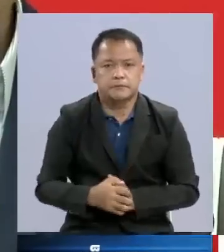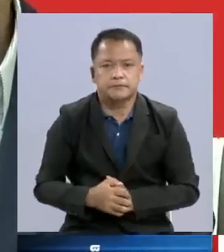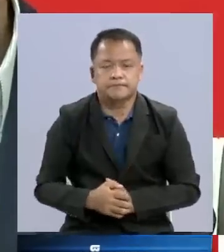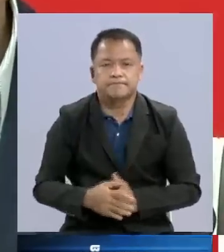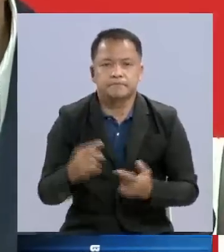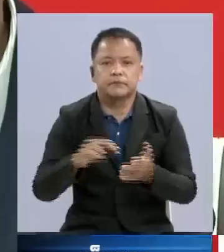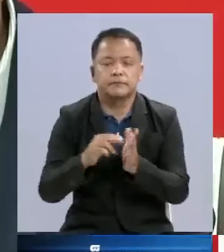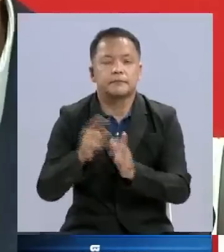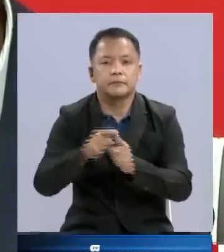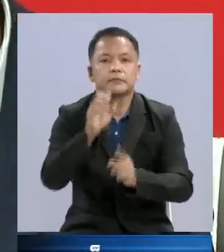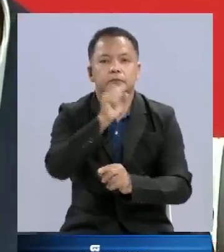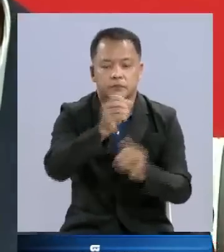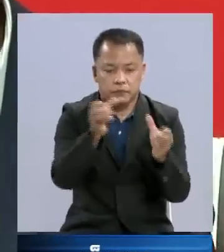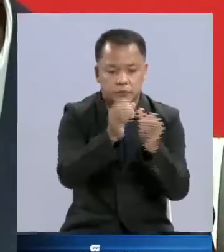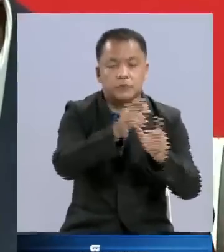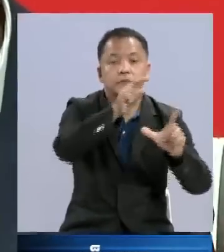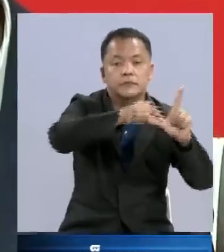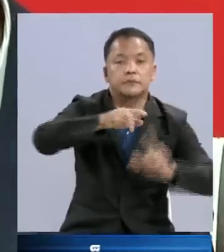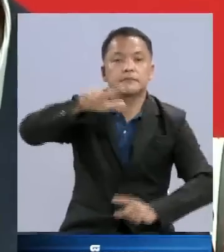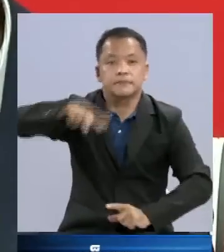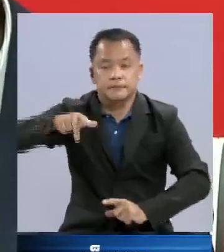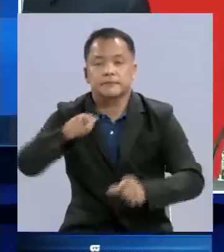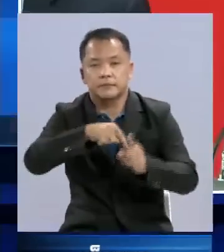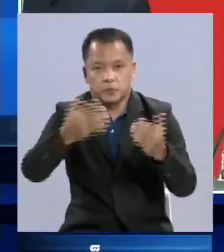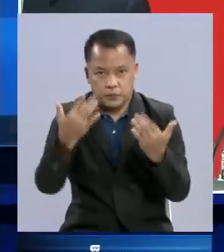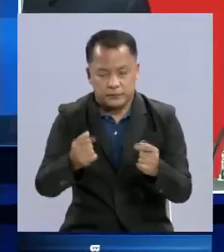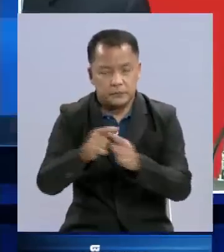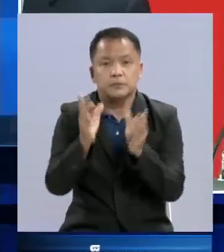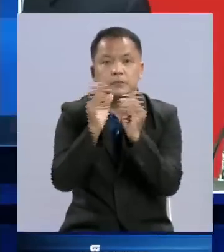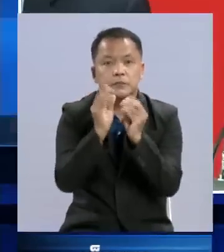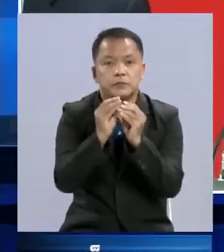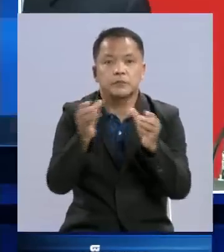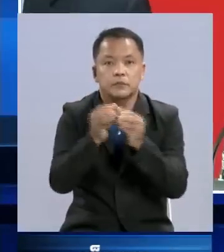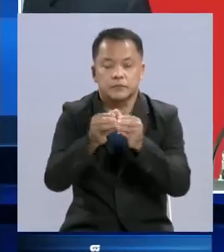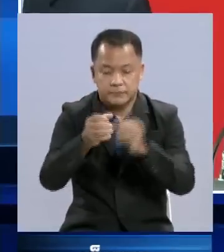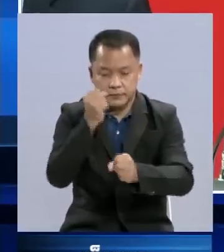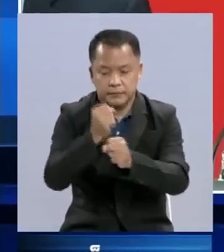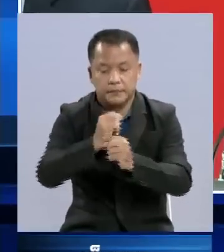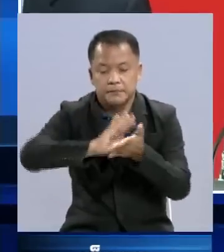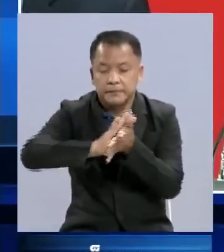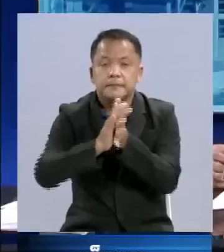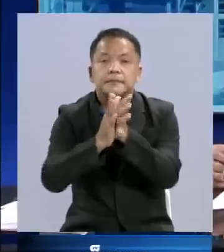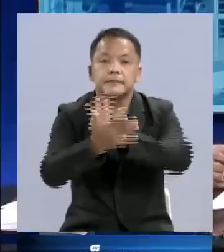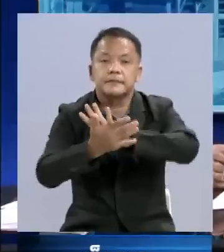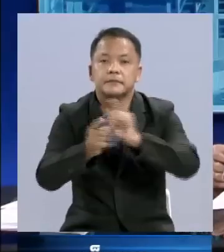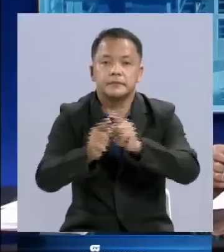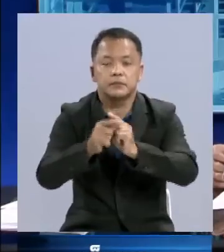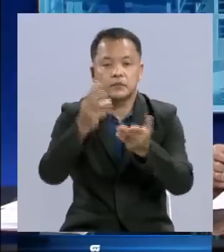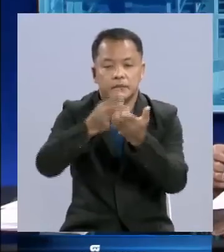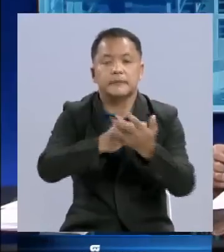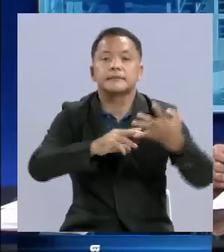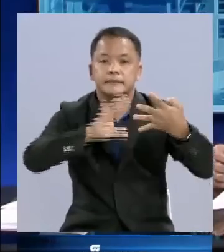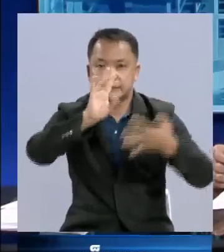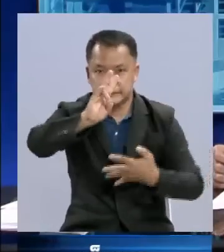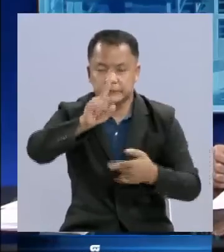นี่คือท่าทีของ2พรรคหลักก้าวไกลและเพื่อไทยวันนี้มีการประชุมคณะทำงานเปลี่ยนผ่านมี7วาระสำคัญ